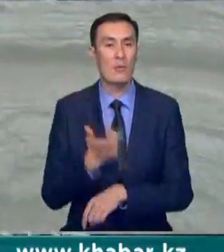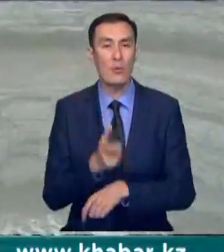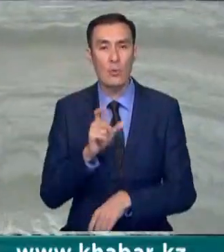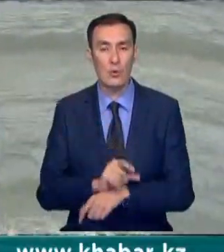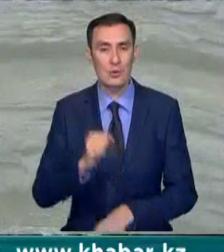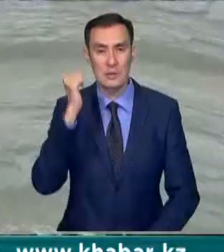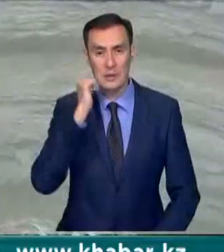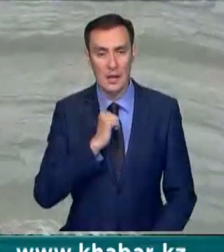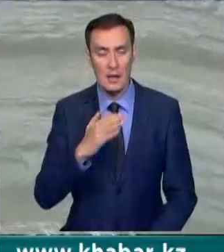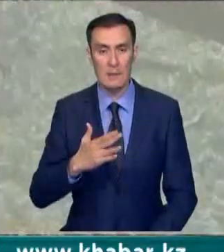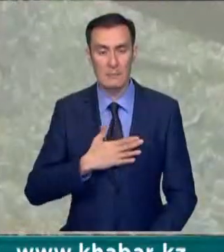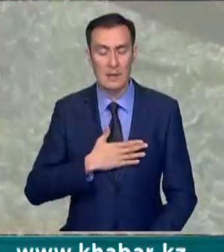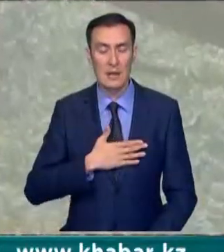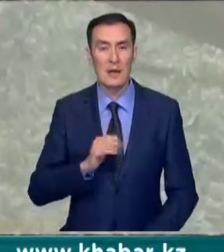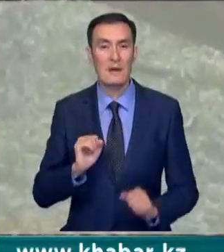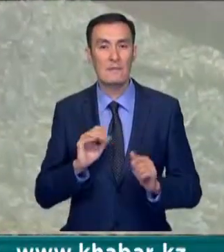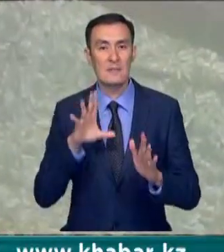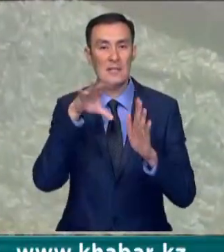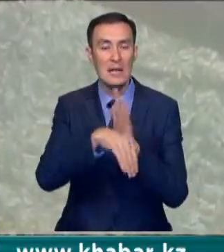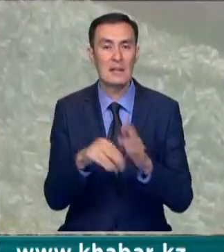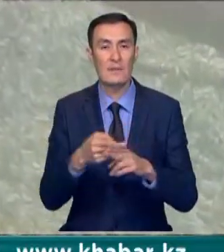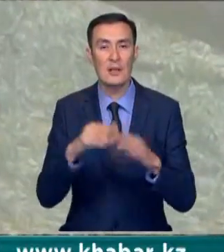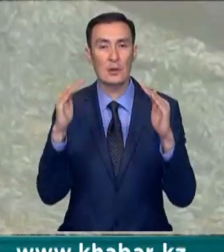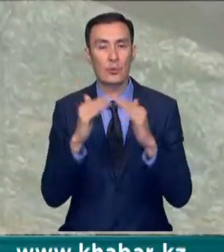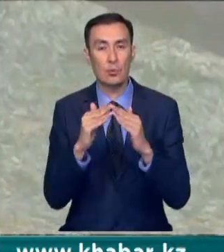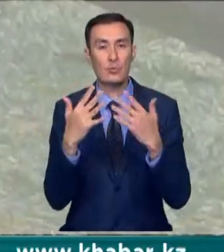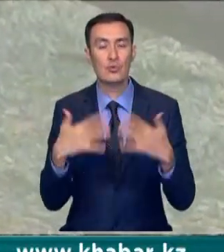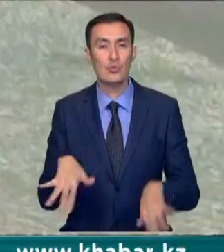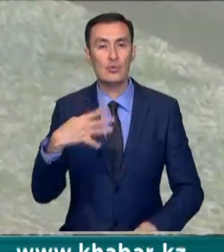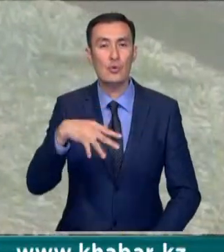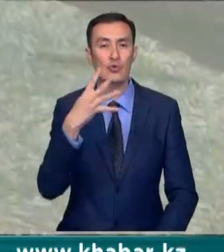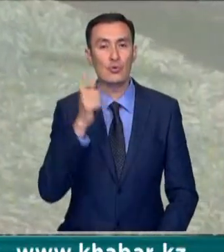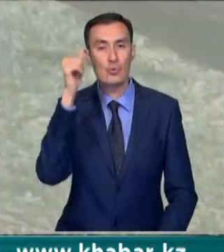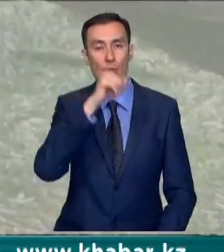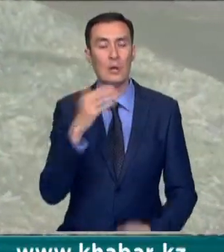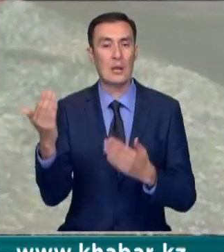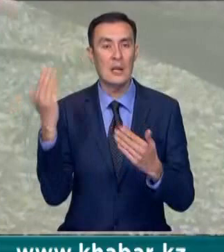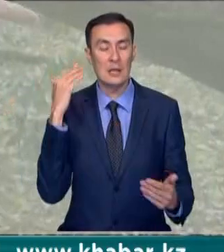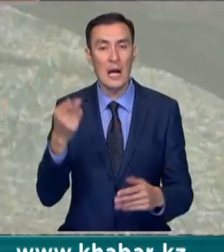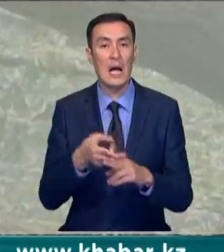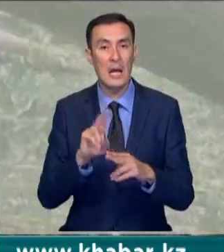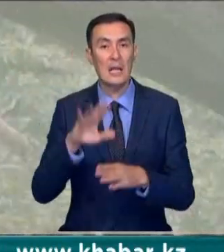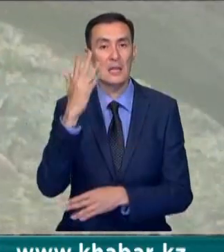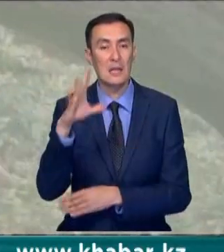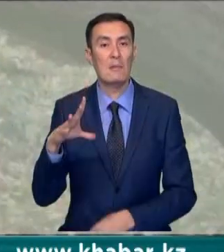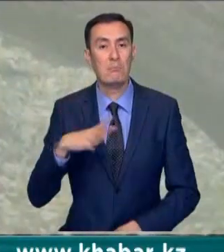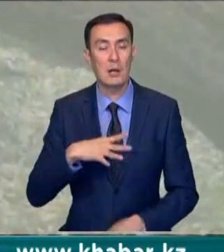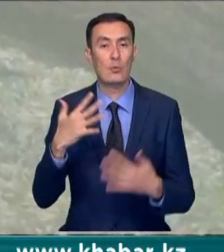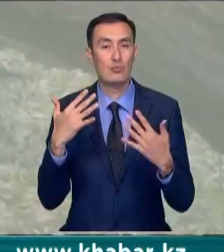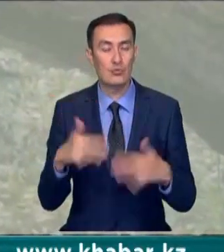старое. Мы вселились в этот дом, уже прошло 44 года, а оно уже здесь